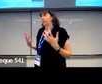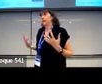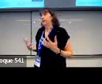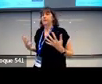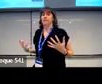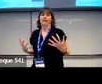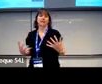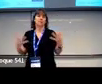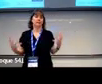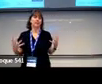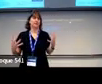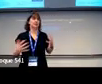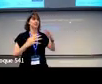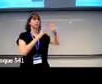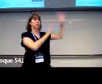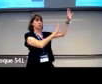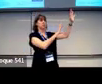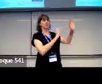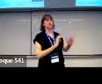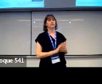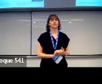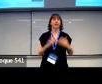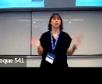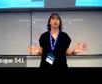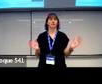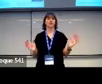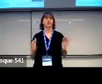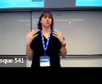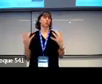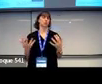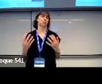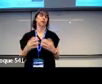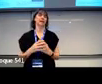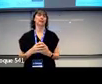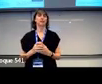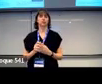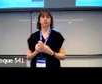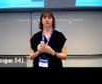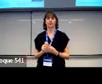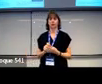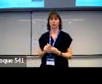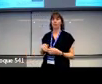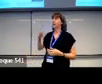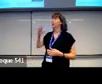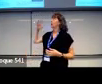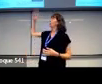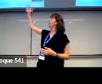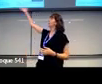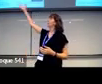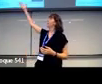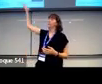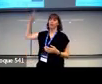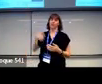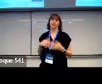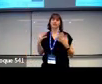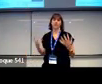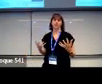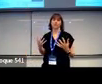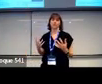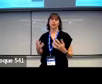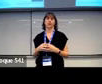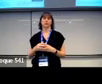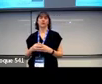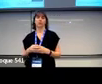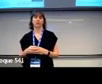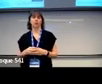C'est des profs qui lisent les articles puis qui décident si oui, on peut les... C'est vraiment un article sans suite, on ne juge pas la qualité, juste que c'en est un. Dans ma pratique avec